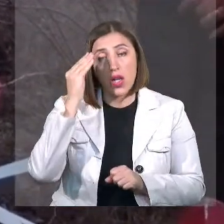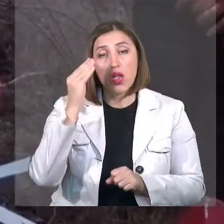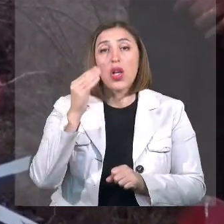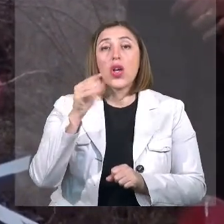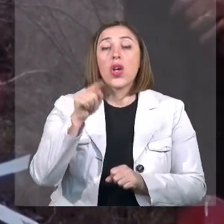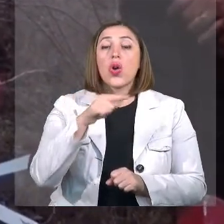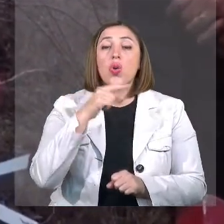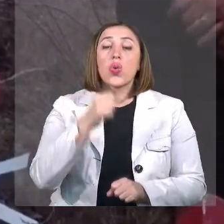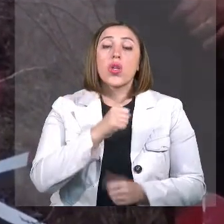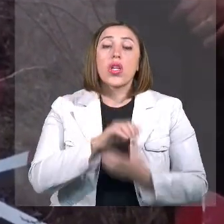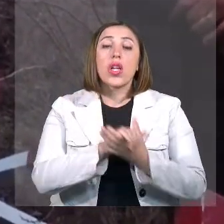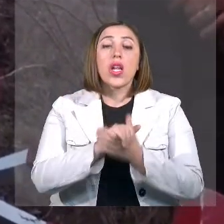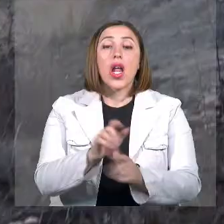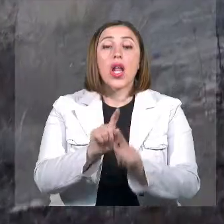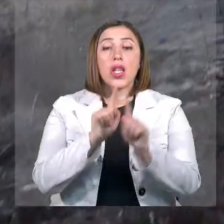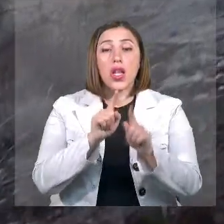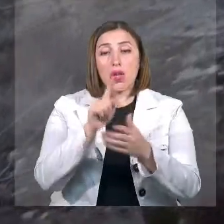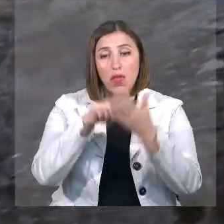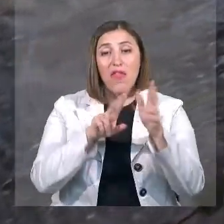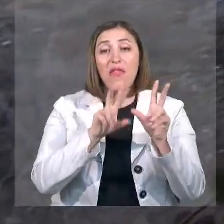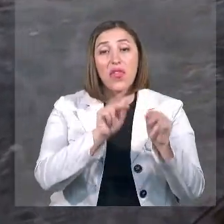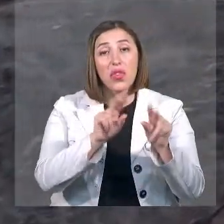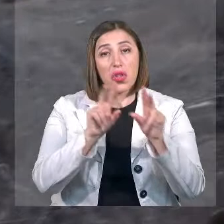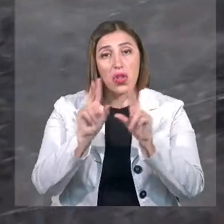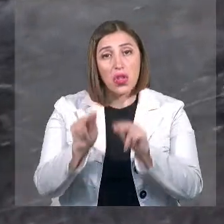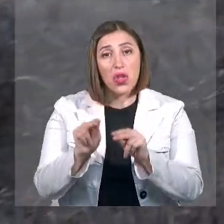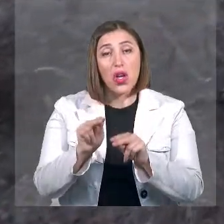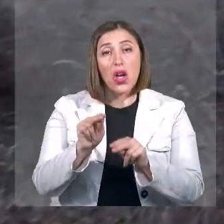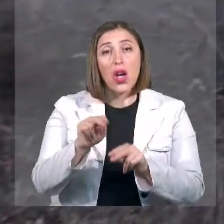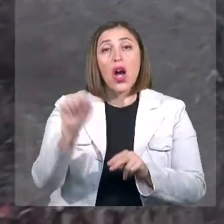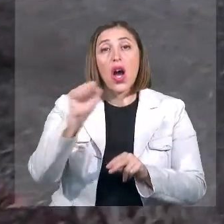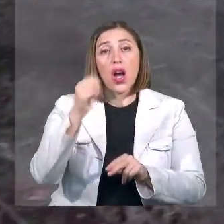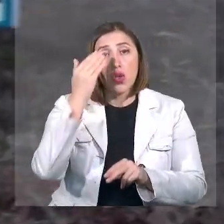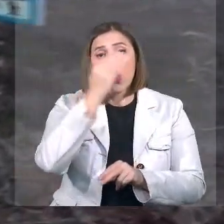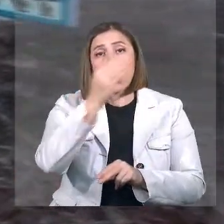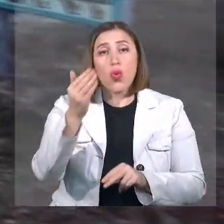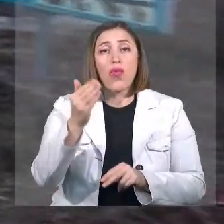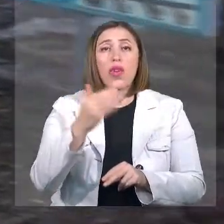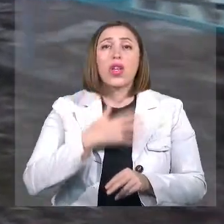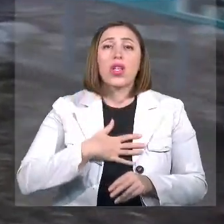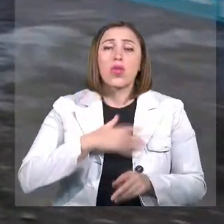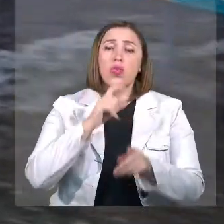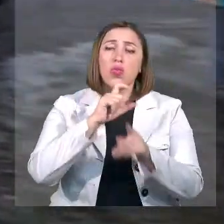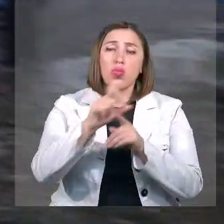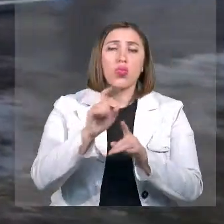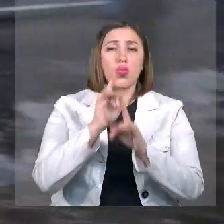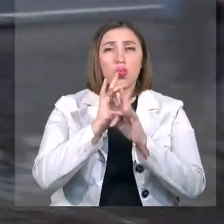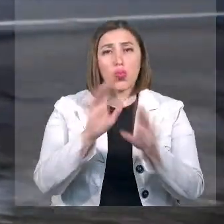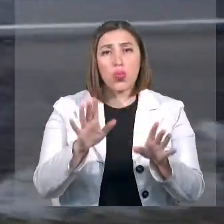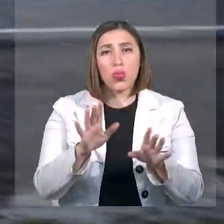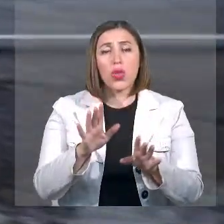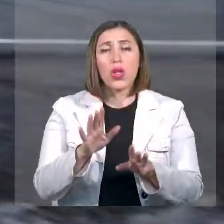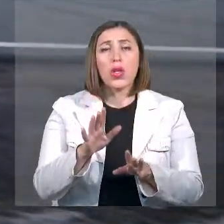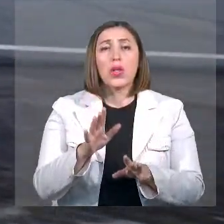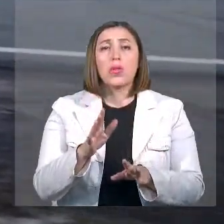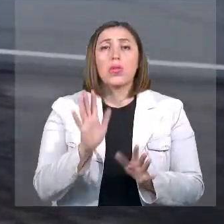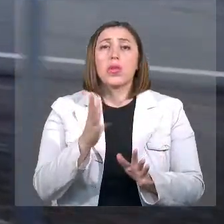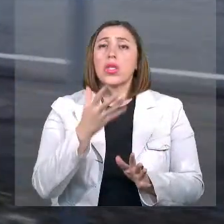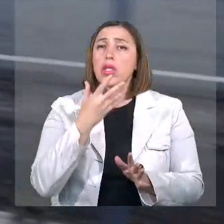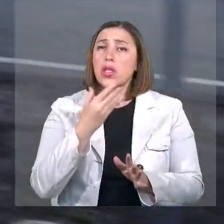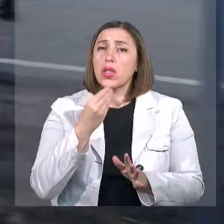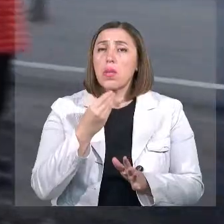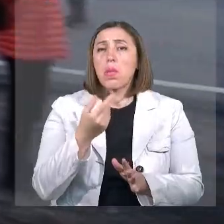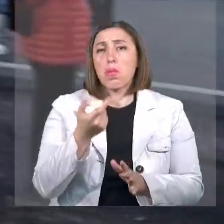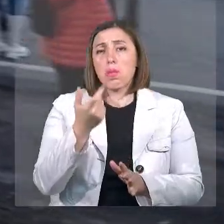զորակազմի հրամանատարի տեղակալն է վստահեցրել. Ձեզ արցախցիներից չենք նեղացնելու։ Սիրուն մարդավարի